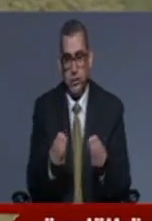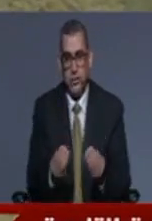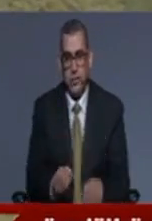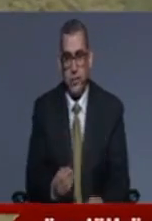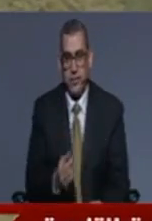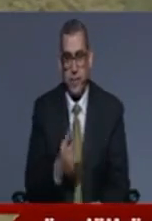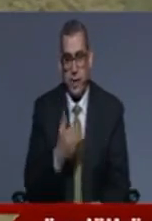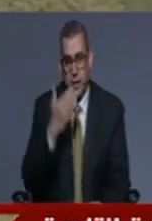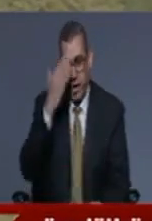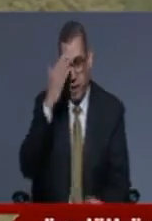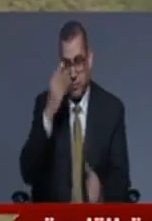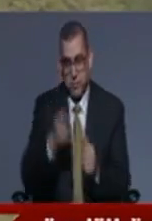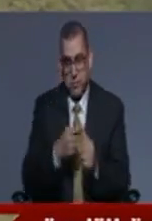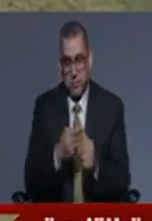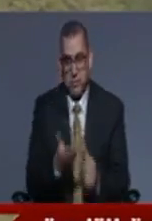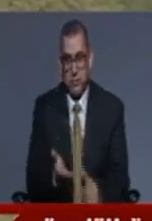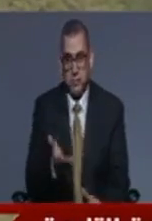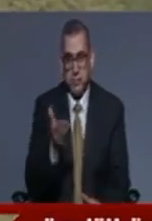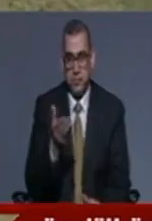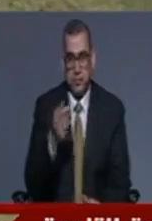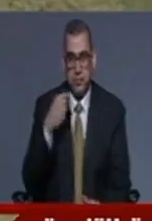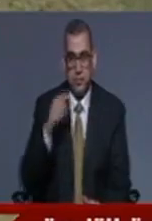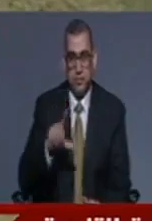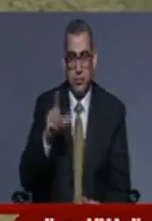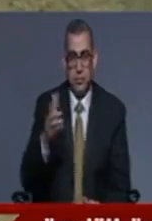معالي غزالي عثماني